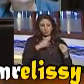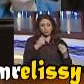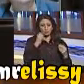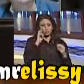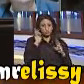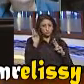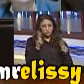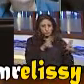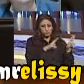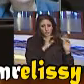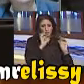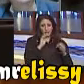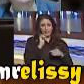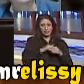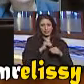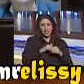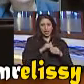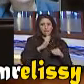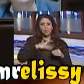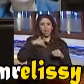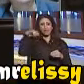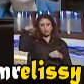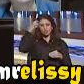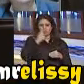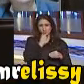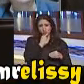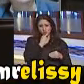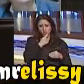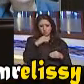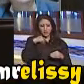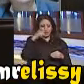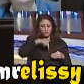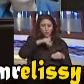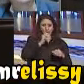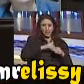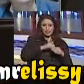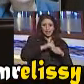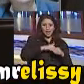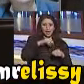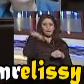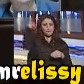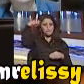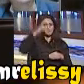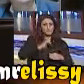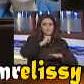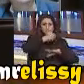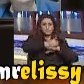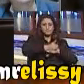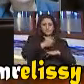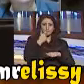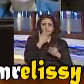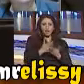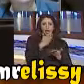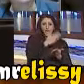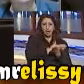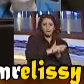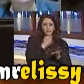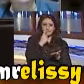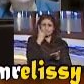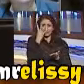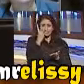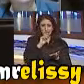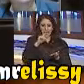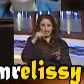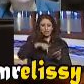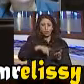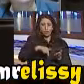رأيي بإجراء انتخابات رئاسية مبكرة إذا كان الرئيس الحالي، وده امتى؟ انا اظن انه ممكن جدا